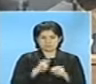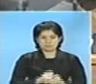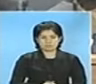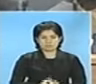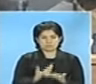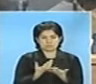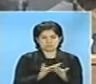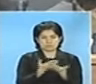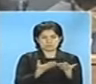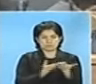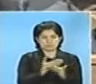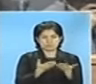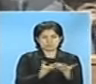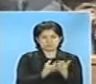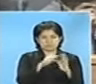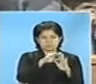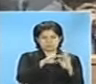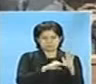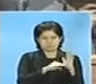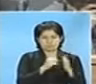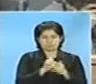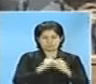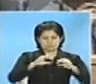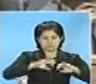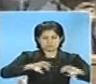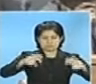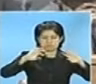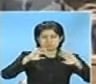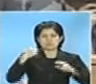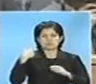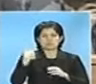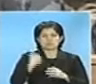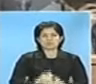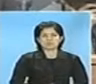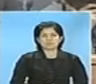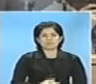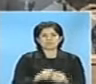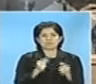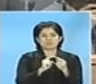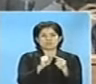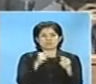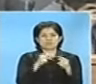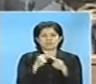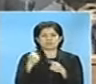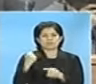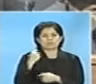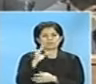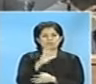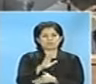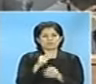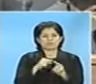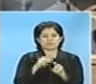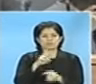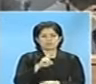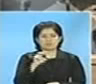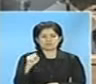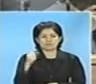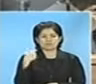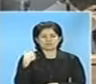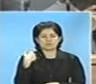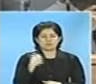ญฉบับที่สสลร่างเสร็จนั้นเป็นอำนาจของรัฐสภาในการวินิจฉัยกับผ